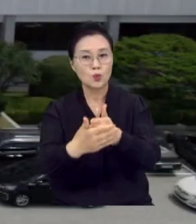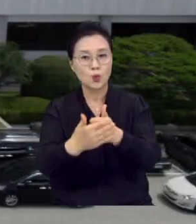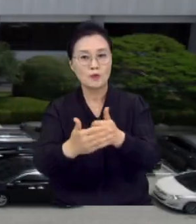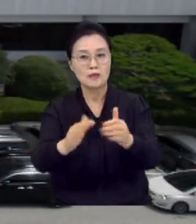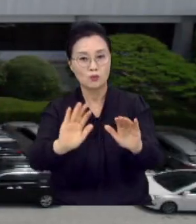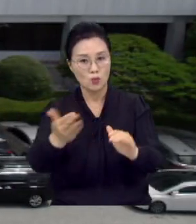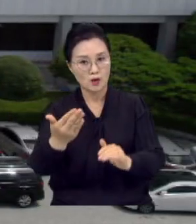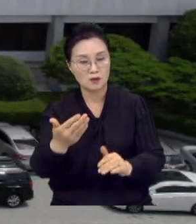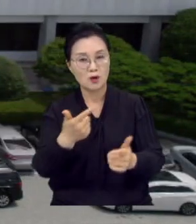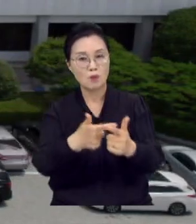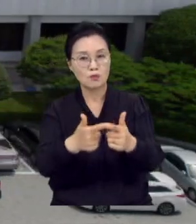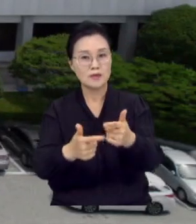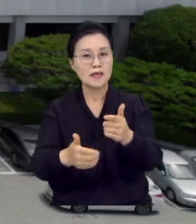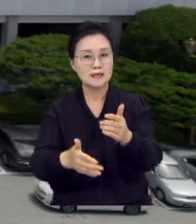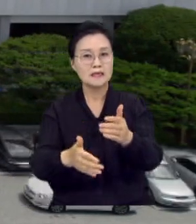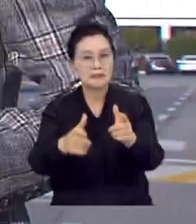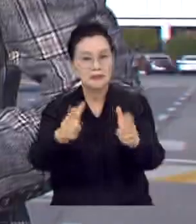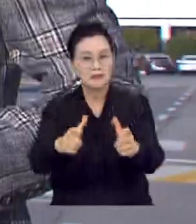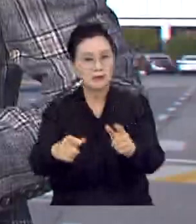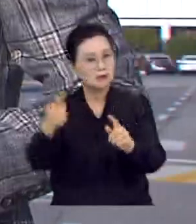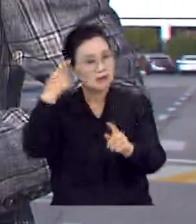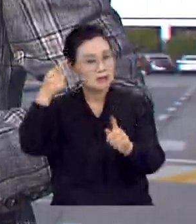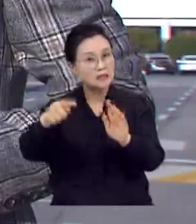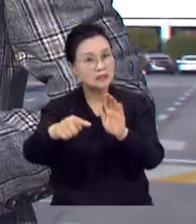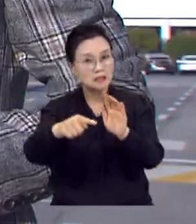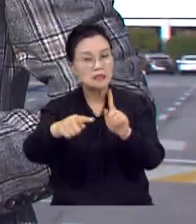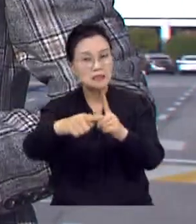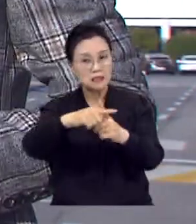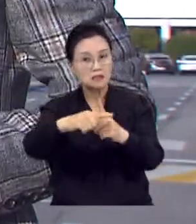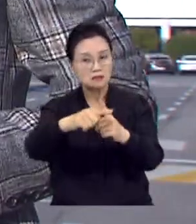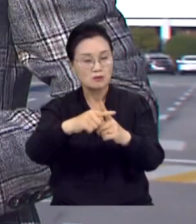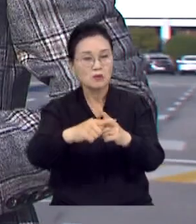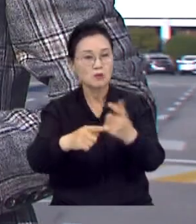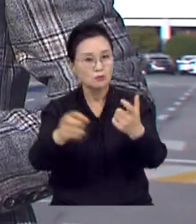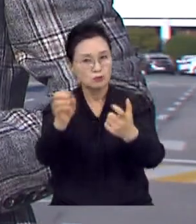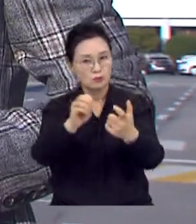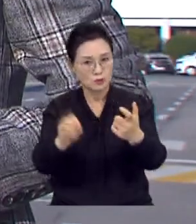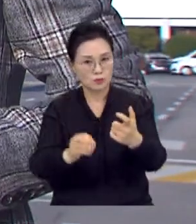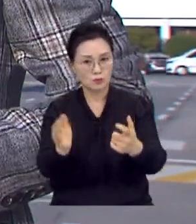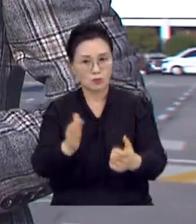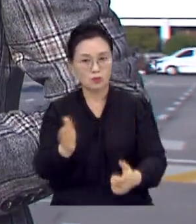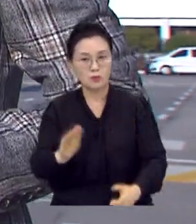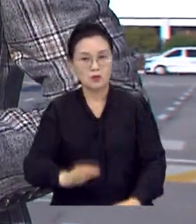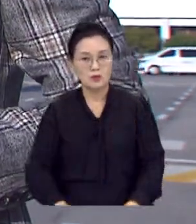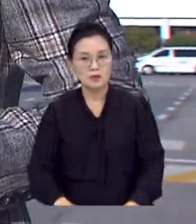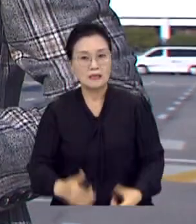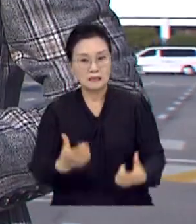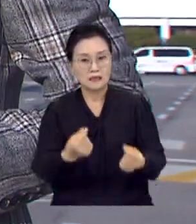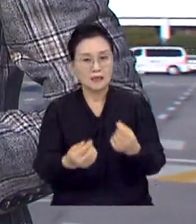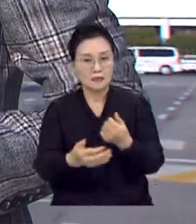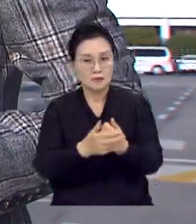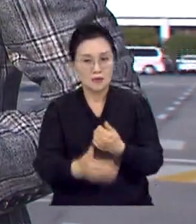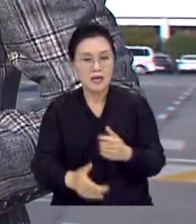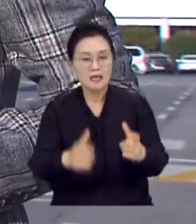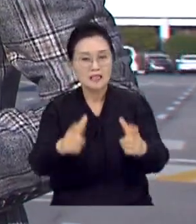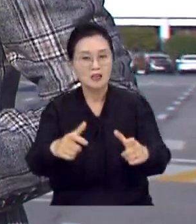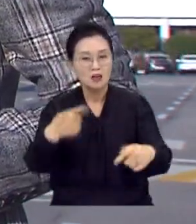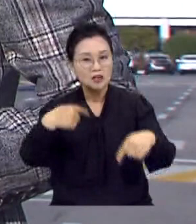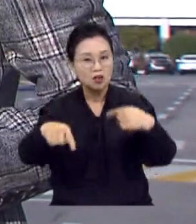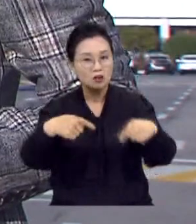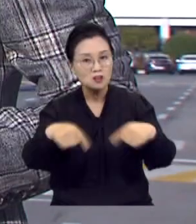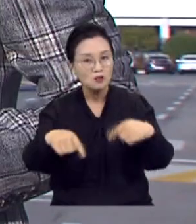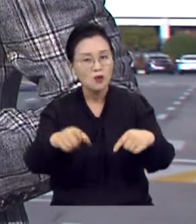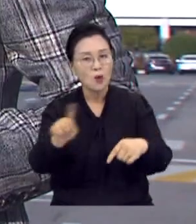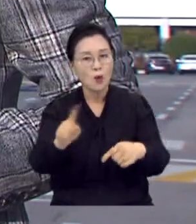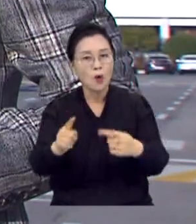부사경남 지역민들의 긍정적 의견이 6 70%에 달하는 것으로 확인됐습니다이 같은 여론의 향배 지역 정치권이 어떻게